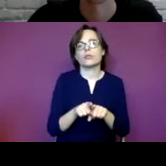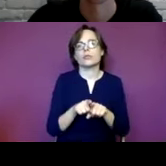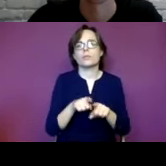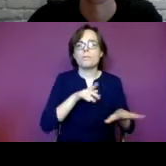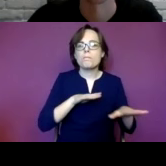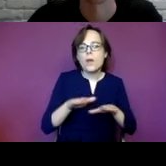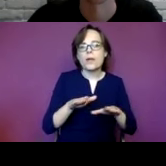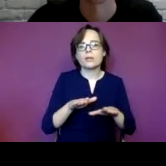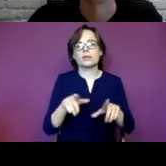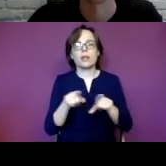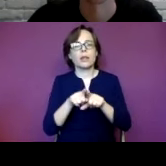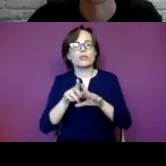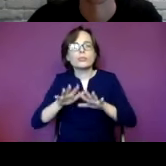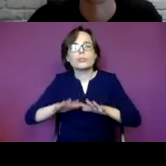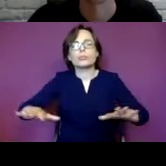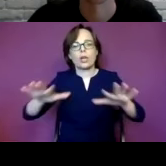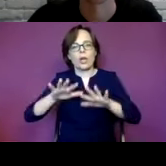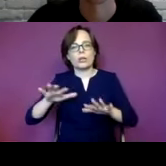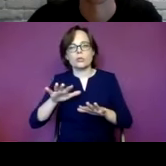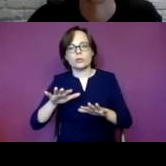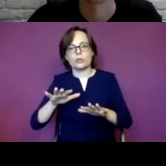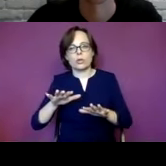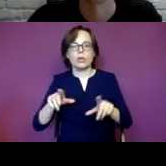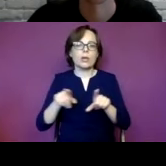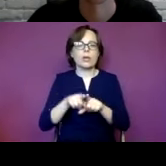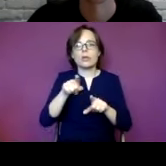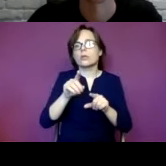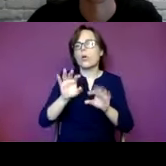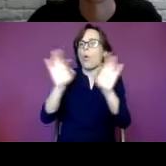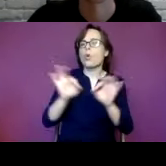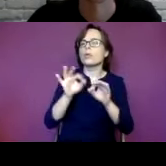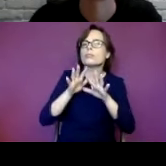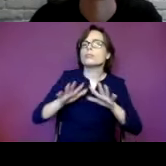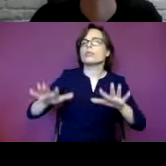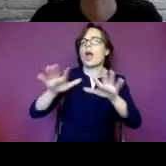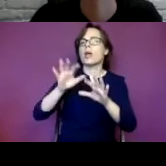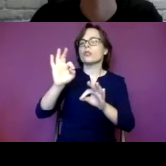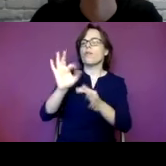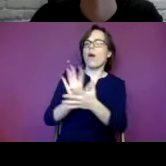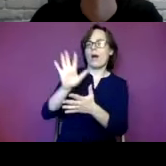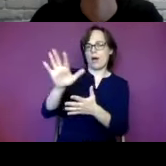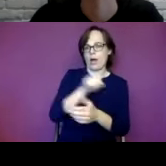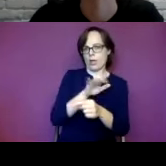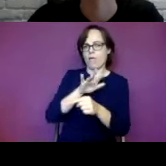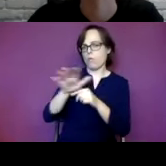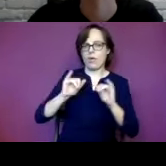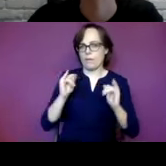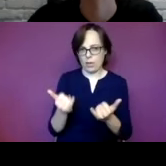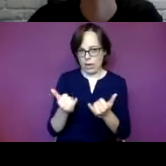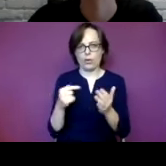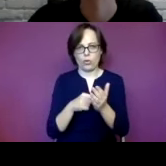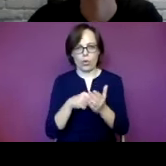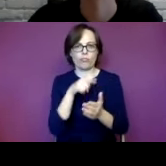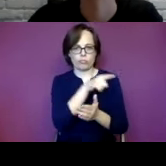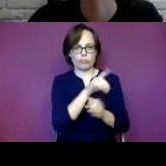i przestrzeni i tożsamości przestrzeni. Dlatego dzisiaj jest tu też z nami. To teraz może poprosimy